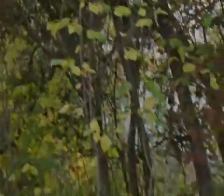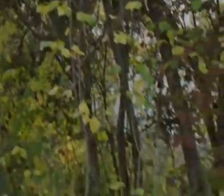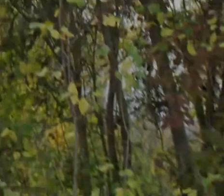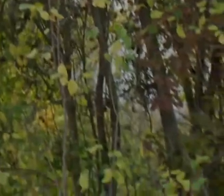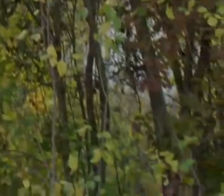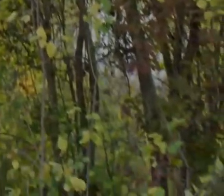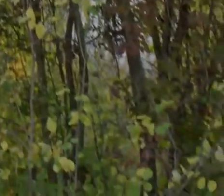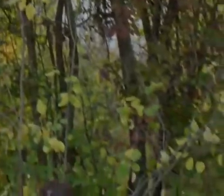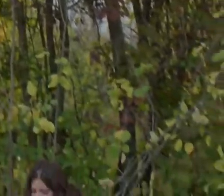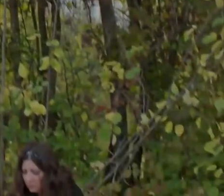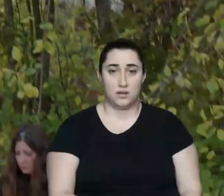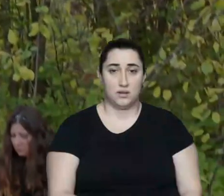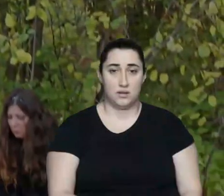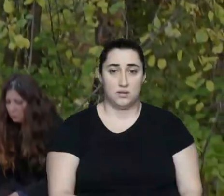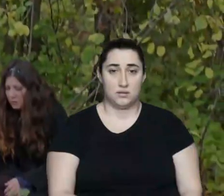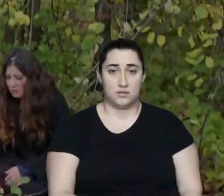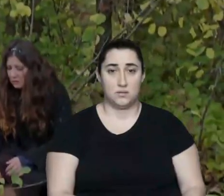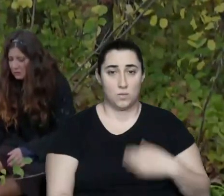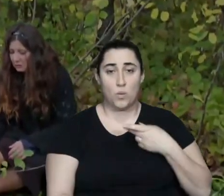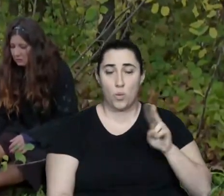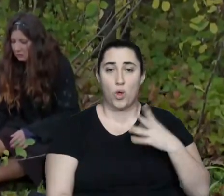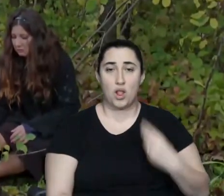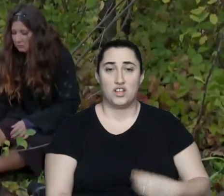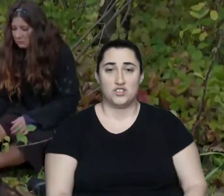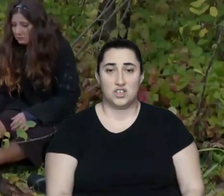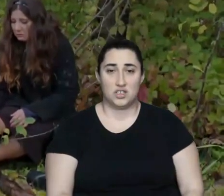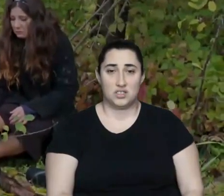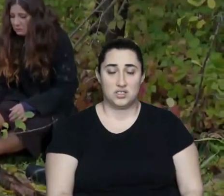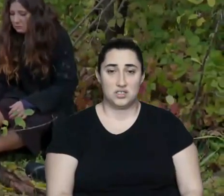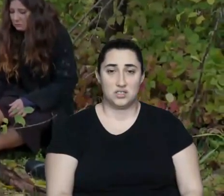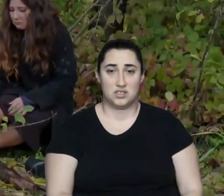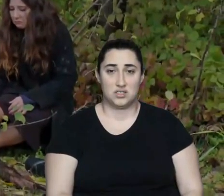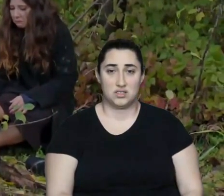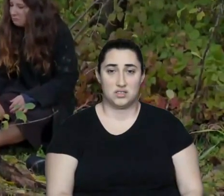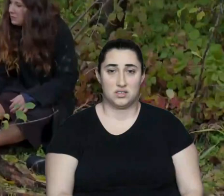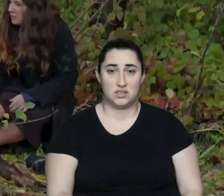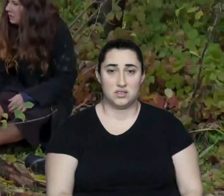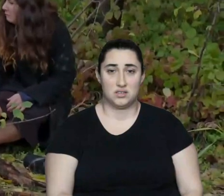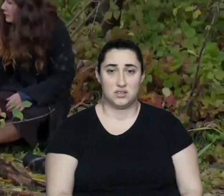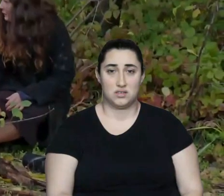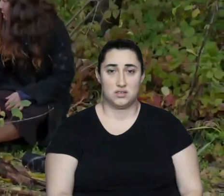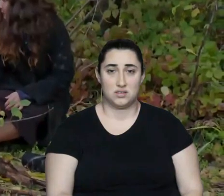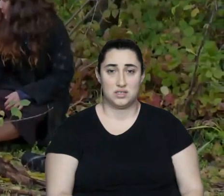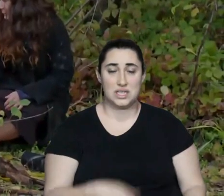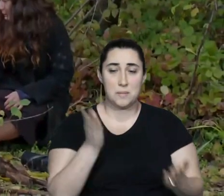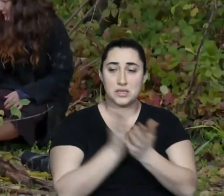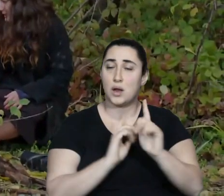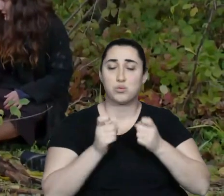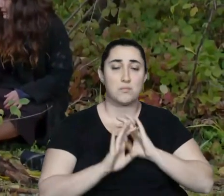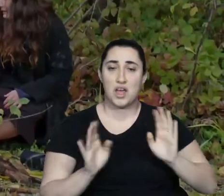ağaçlardan aşağı inildi. İkili oturuyor. Öleceğiz. İncinen sağ ayağını uzatmış. Mezarımızı